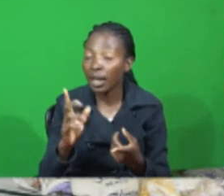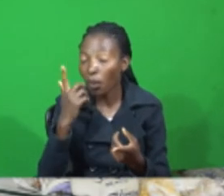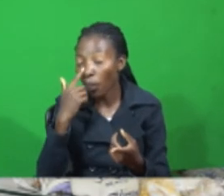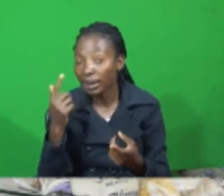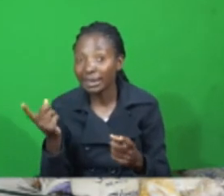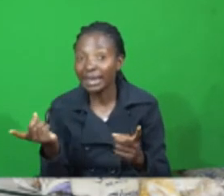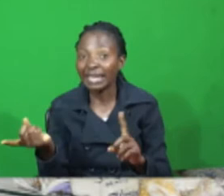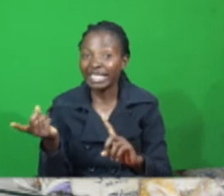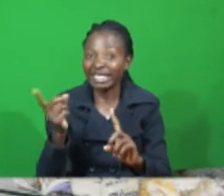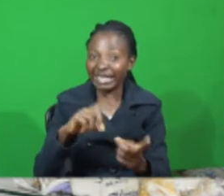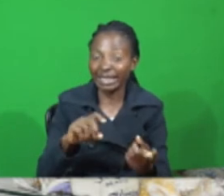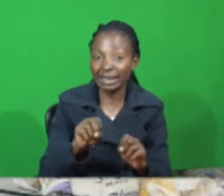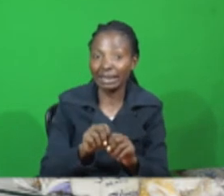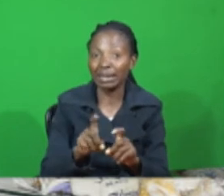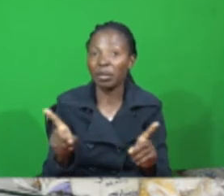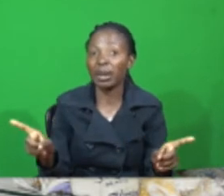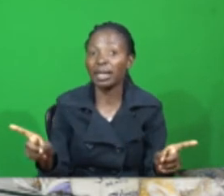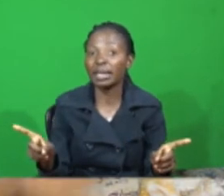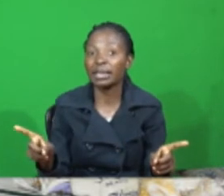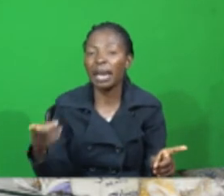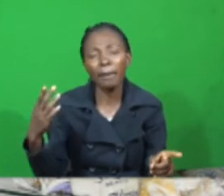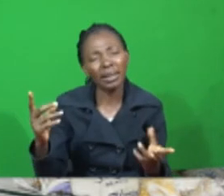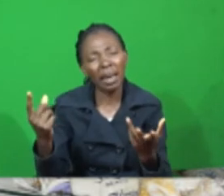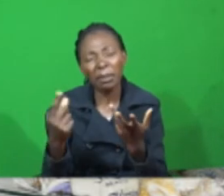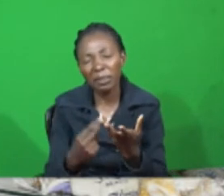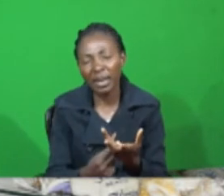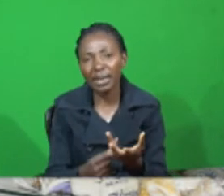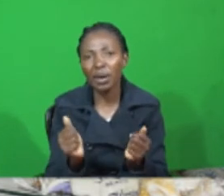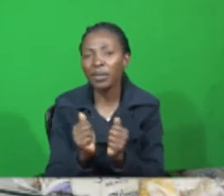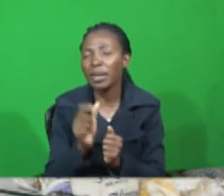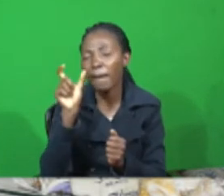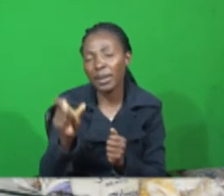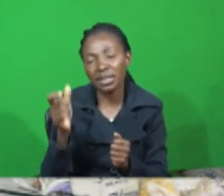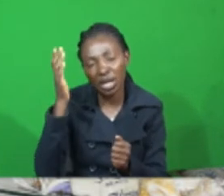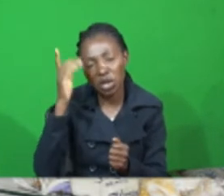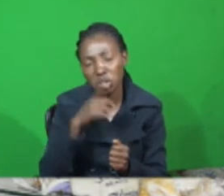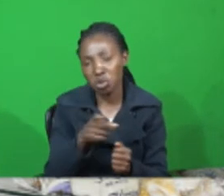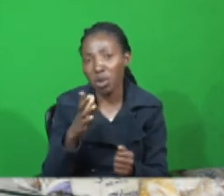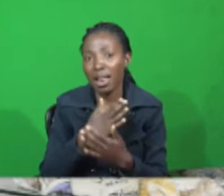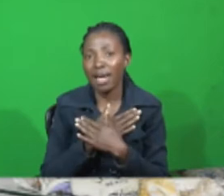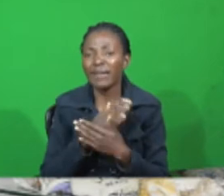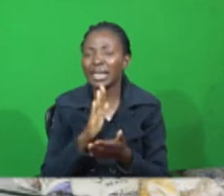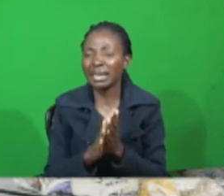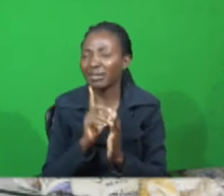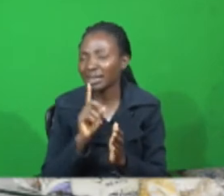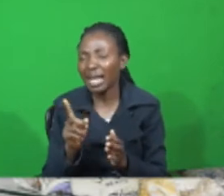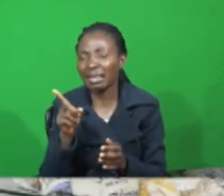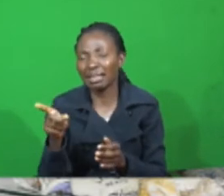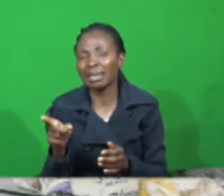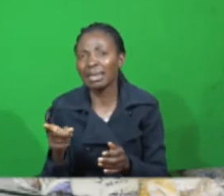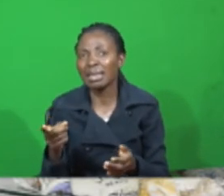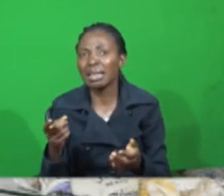nerufu pane kodzero yekuroorwa. Kuroorwa newaunoda. Roorwa newaunoda. Inye kuzongoti mwana wangu zvisina kana tsarukano